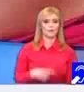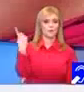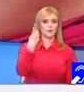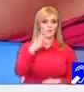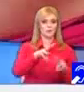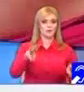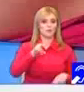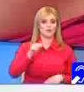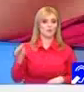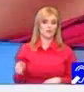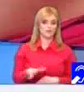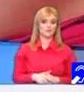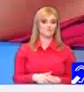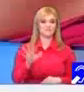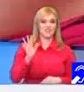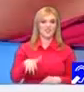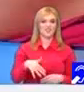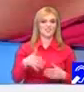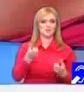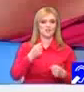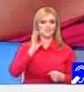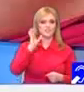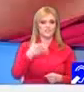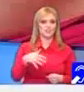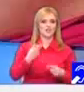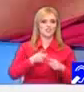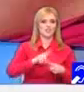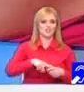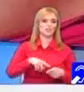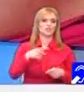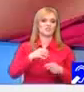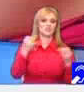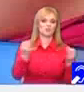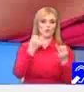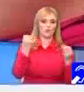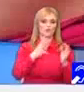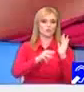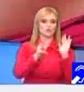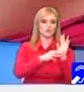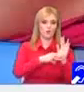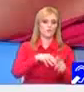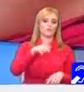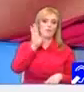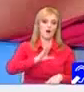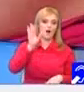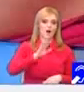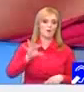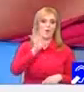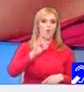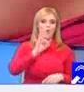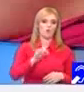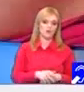Premierul Pavel Filip nu a fost impresionat de petiția celor 98 de mame ce reclamă corupția și comportamentul inuman din